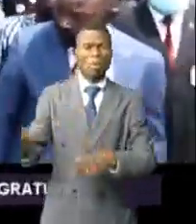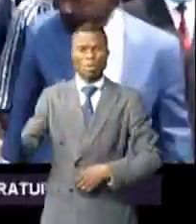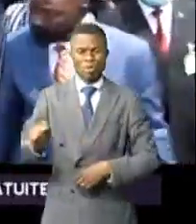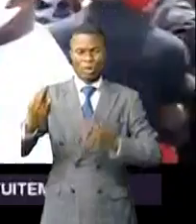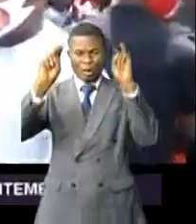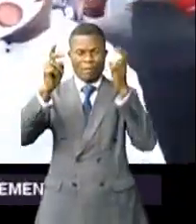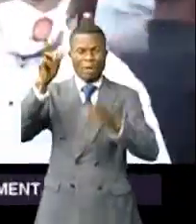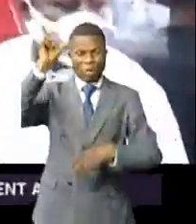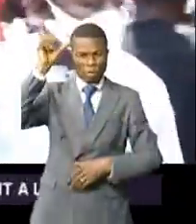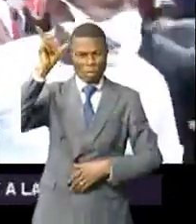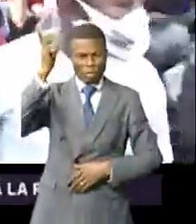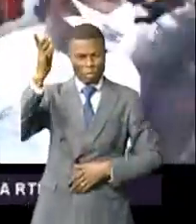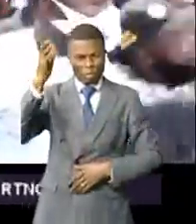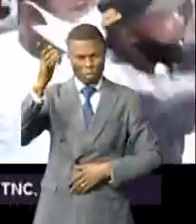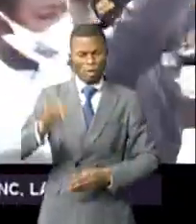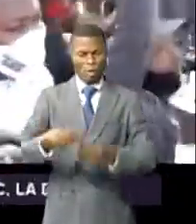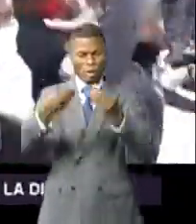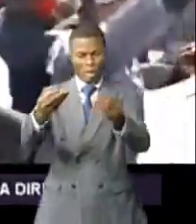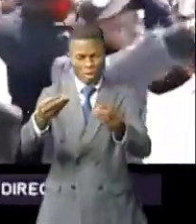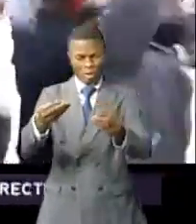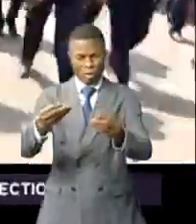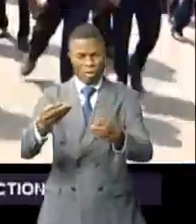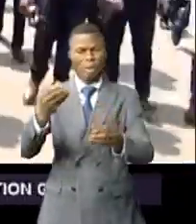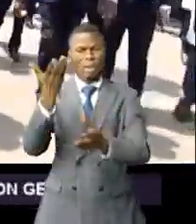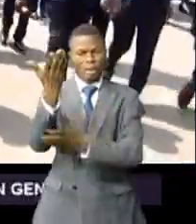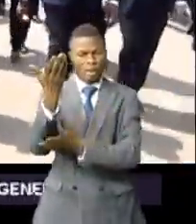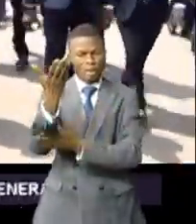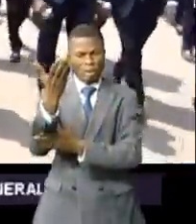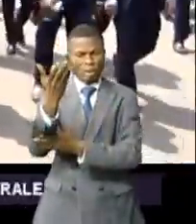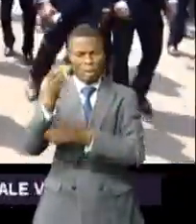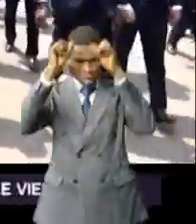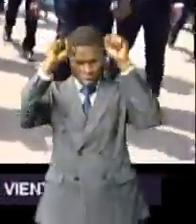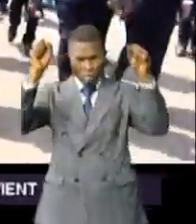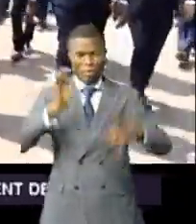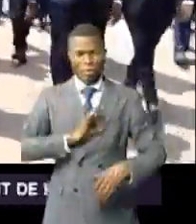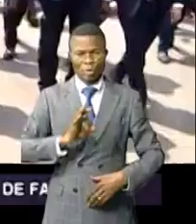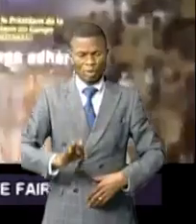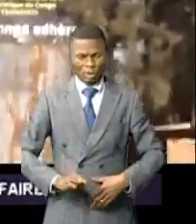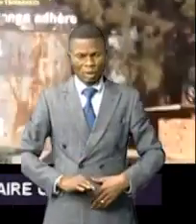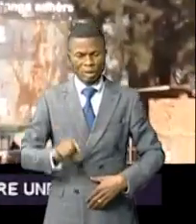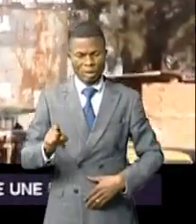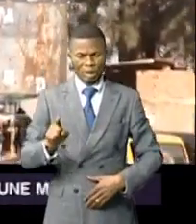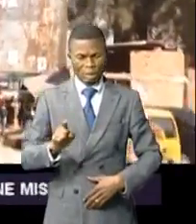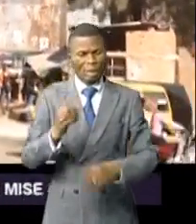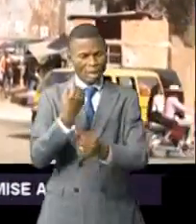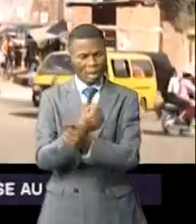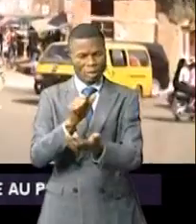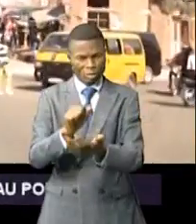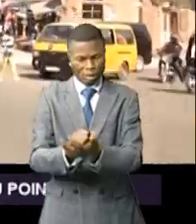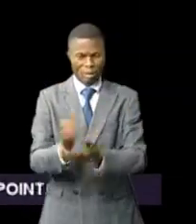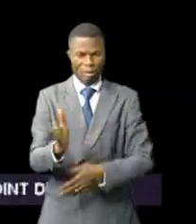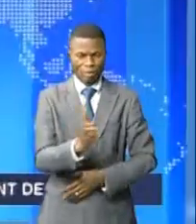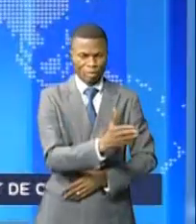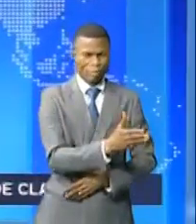villes du Haut-Katanga en mettant en exécution les recommandations du président de la République, Félix-Antoine Tshisekedi Tshilombo.